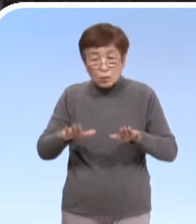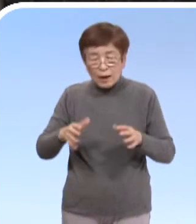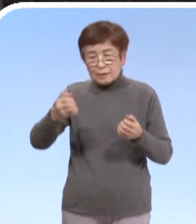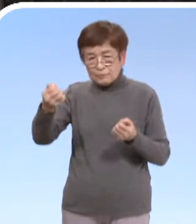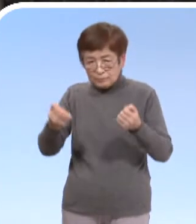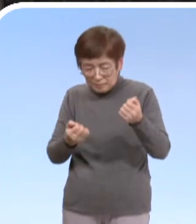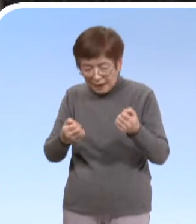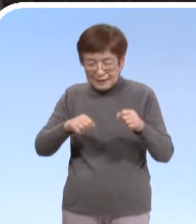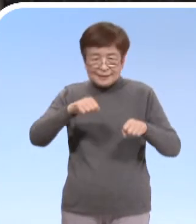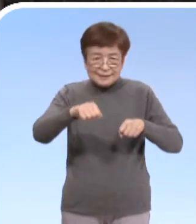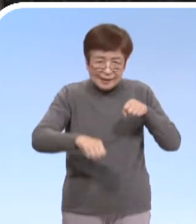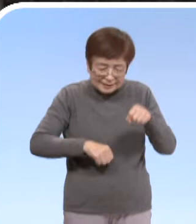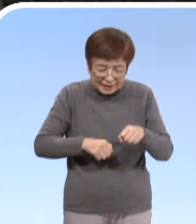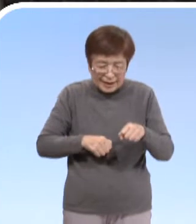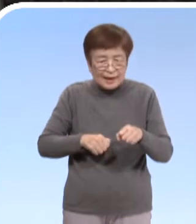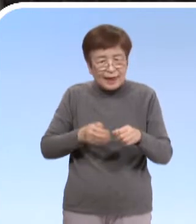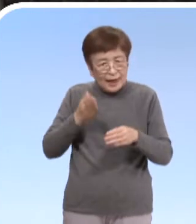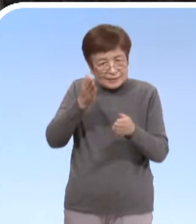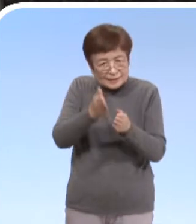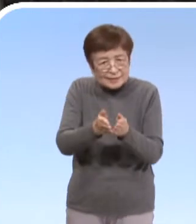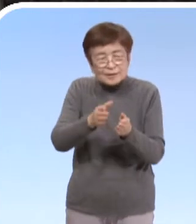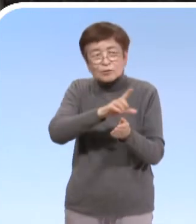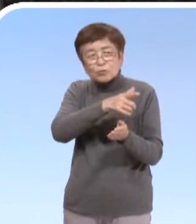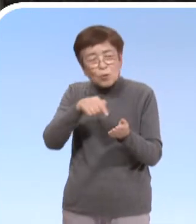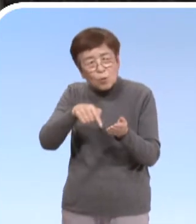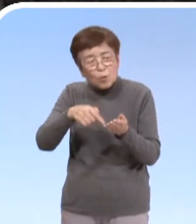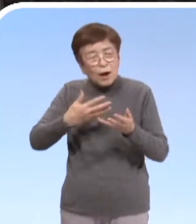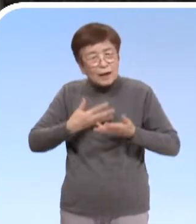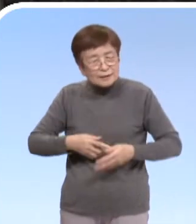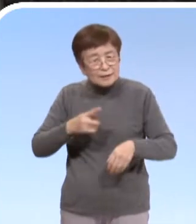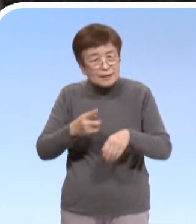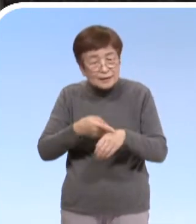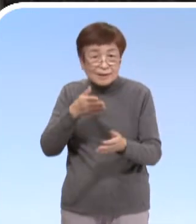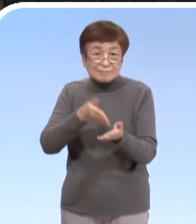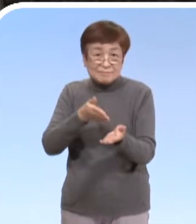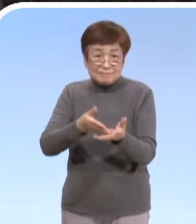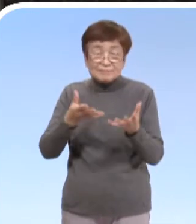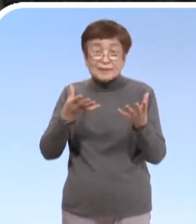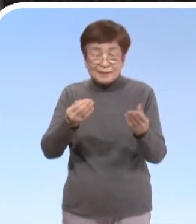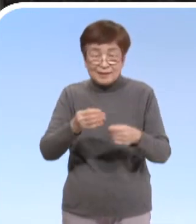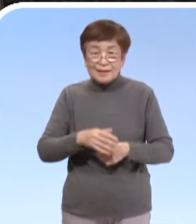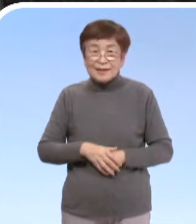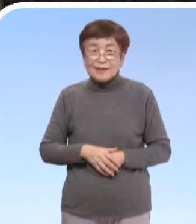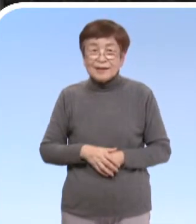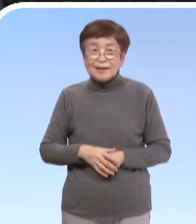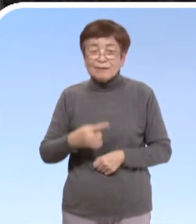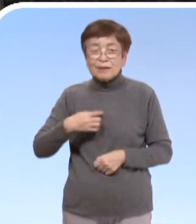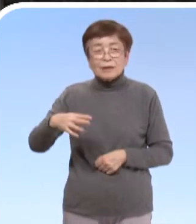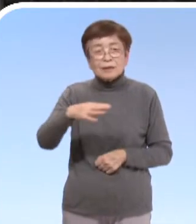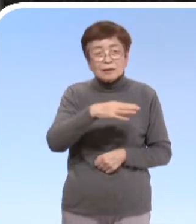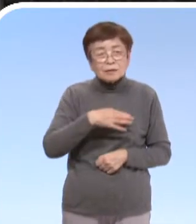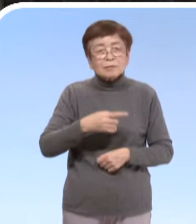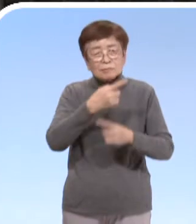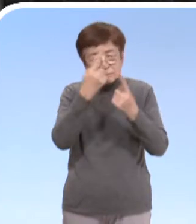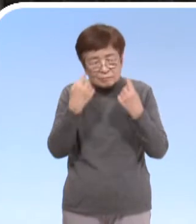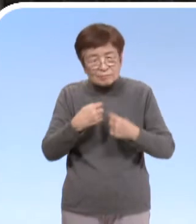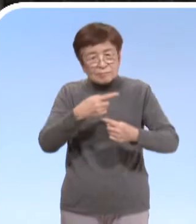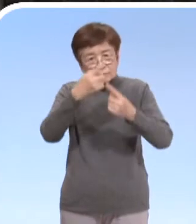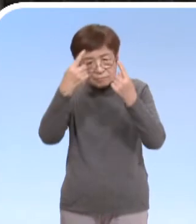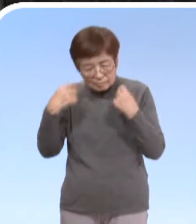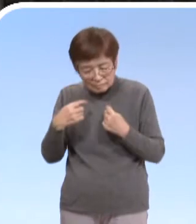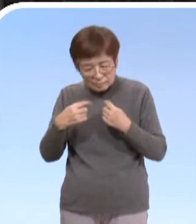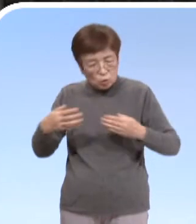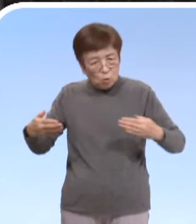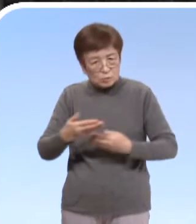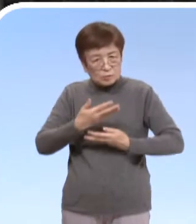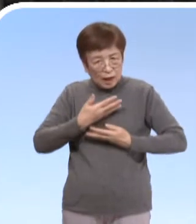自転車、駅のホームとそれぞれの安全についてですね、ご紹介いたしました。私たち一人一人がですね、